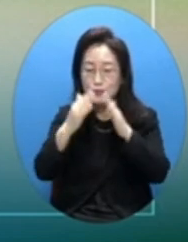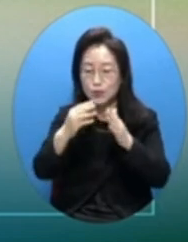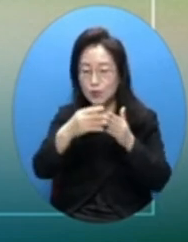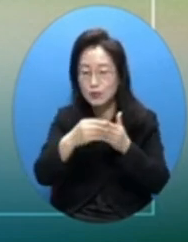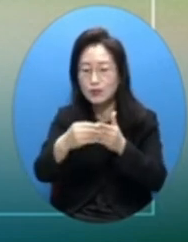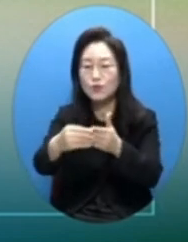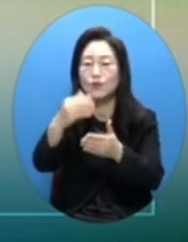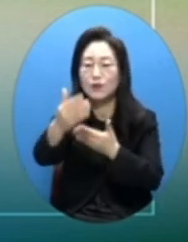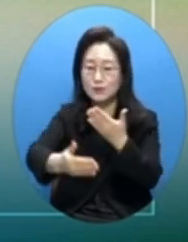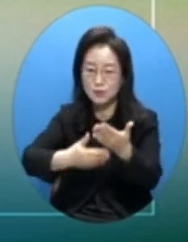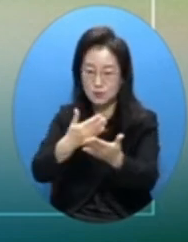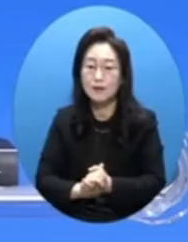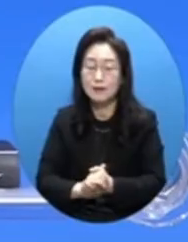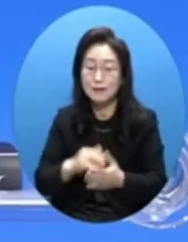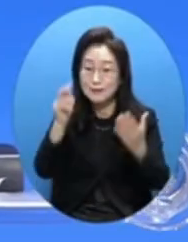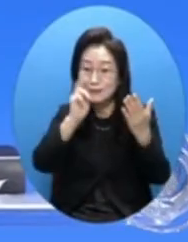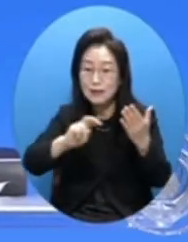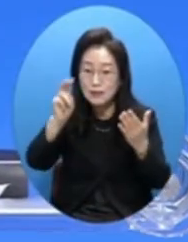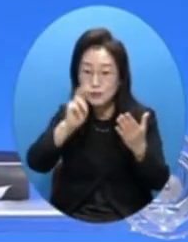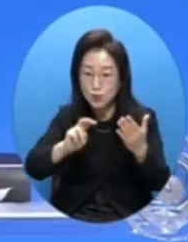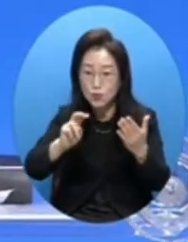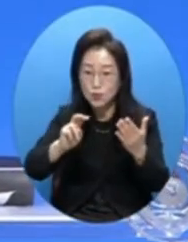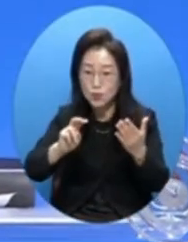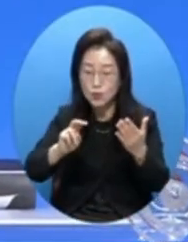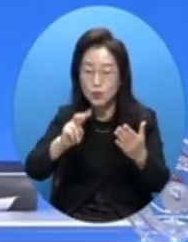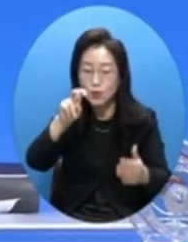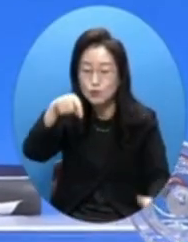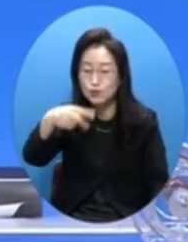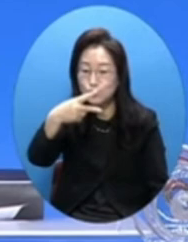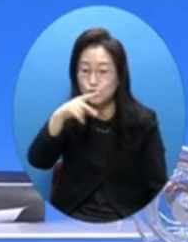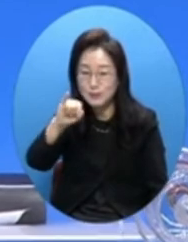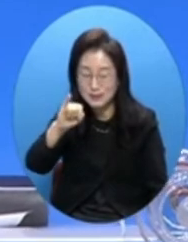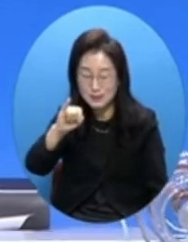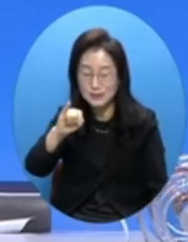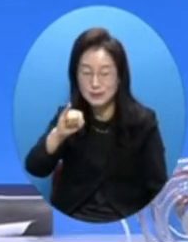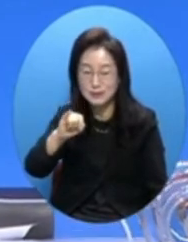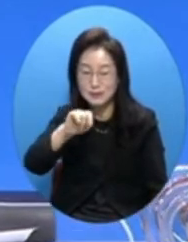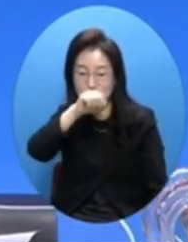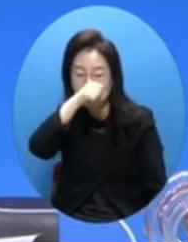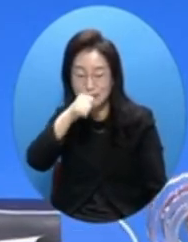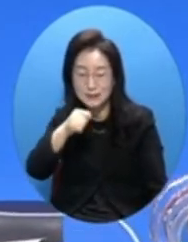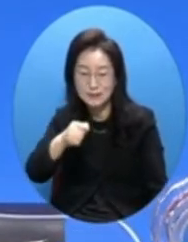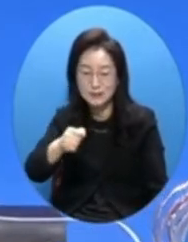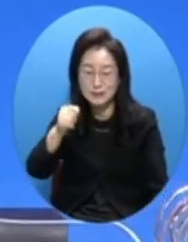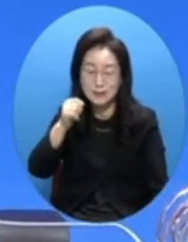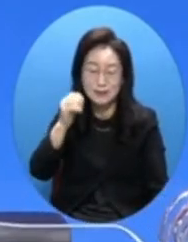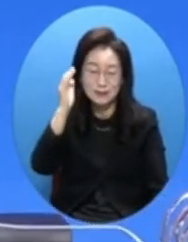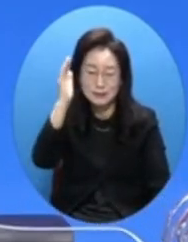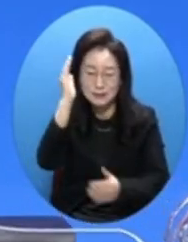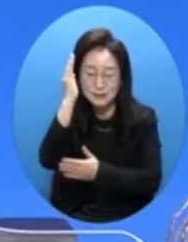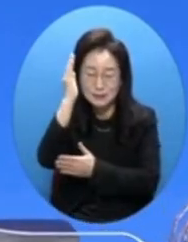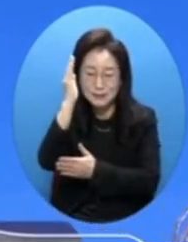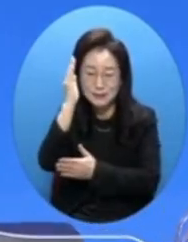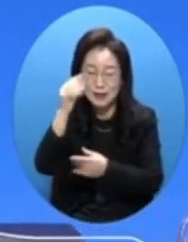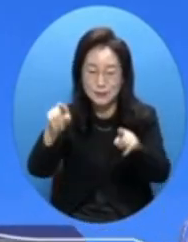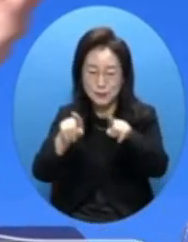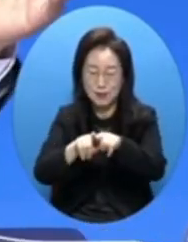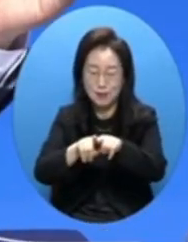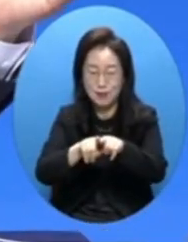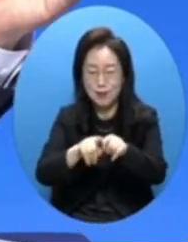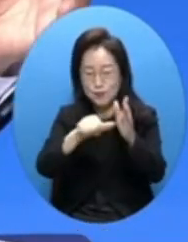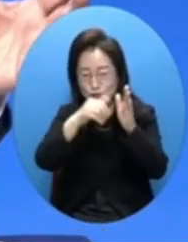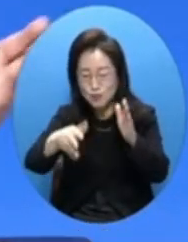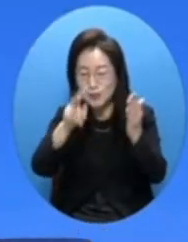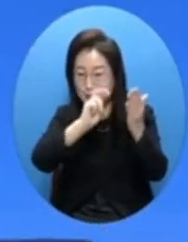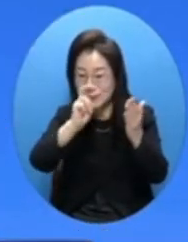집으로 인도하소서. 후에 무디 부흥사의 찬양사역진 생키 목사님이 가는 곳마다 이 찬송을 불러서 온